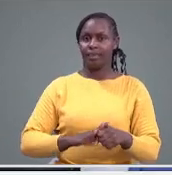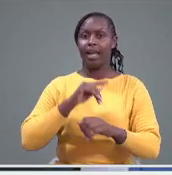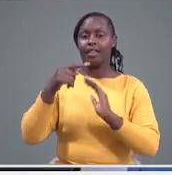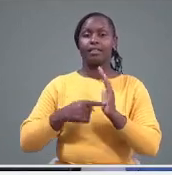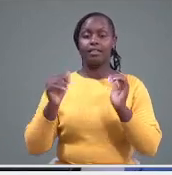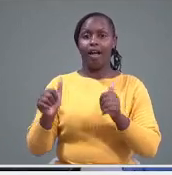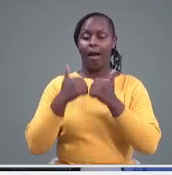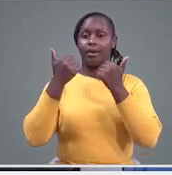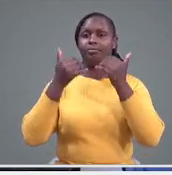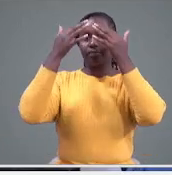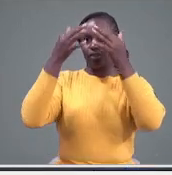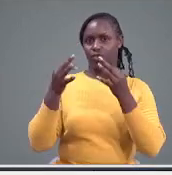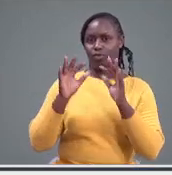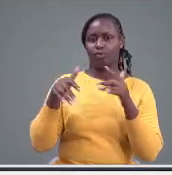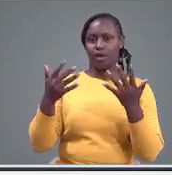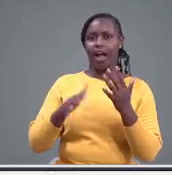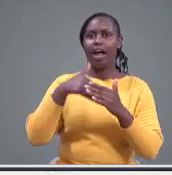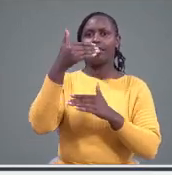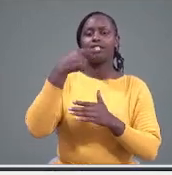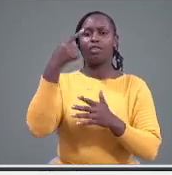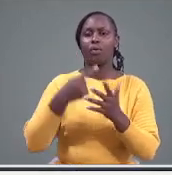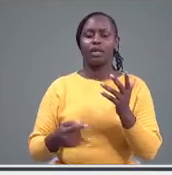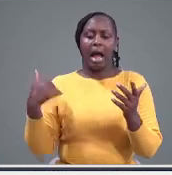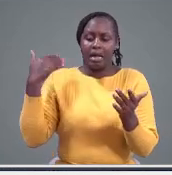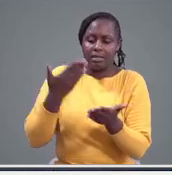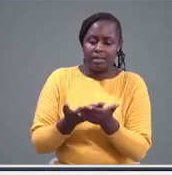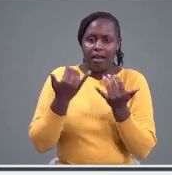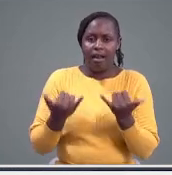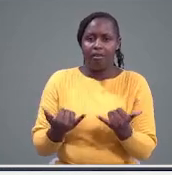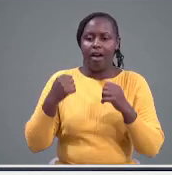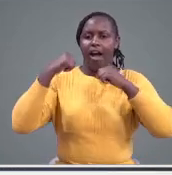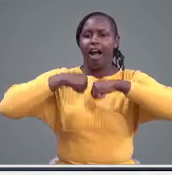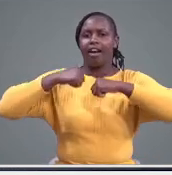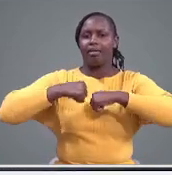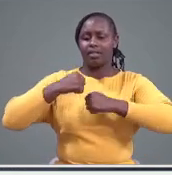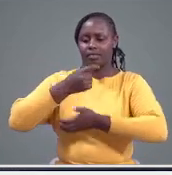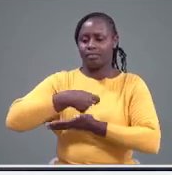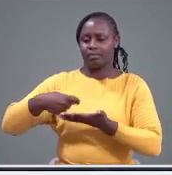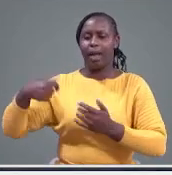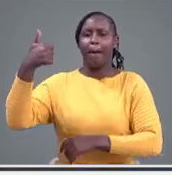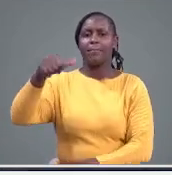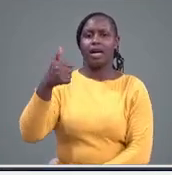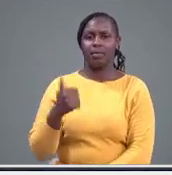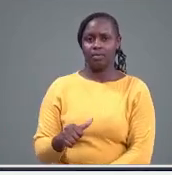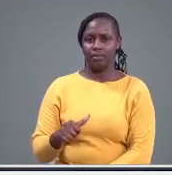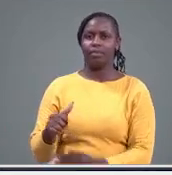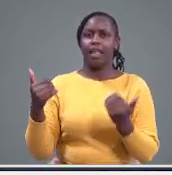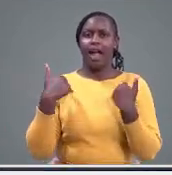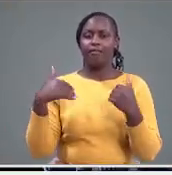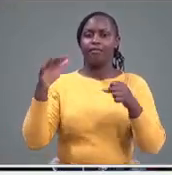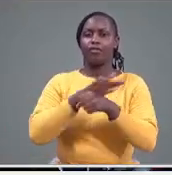umejiri baada ya viongozi hawa kulalama kuwa kufikia sasa serikali haijatekeleza mkataba wao wa kurudi